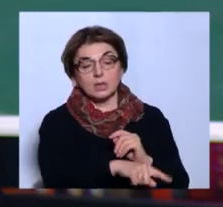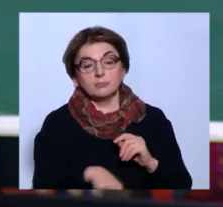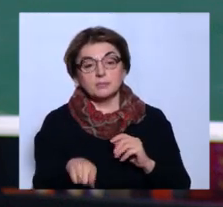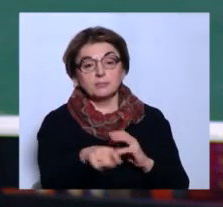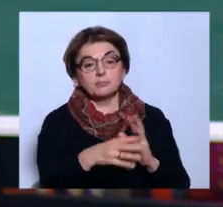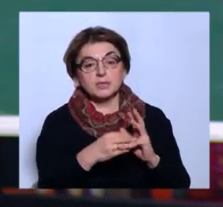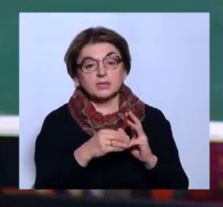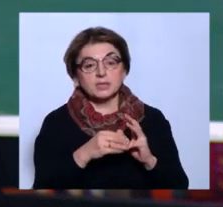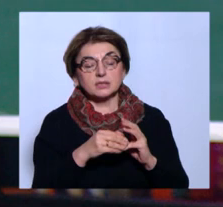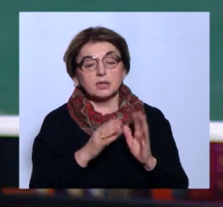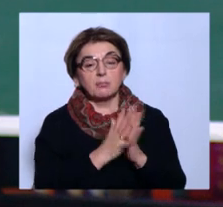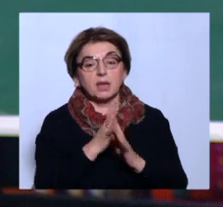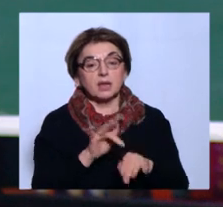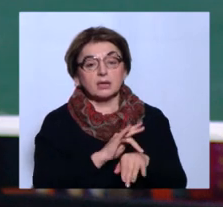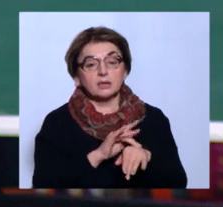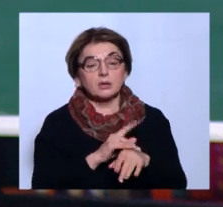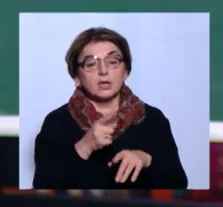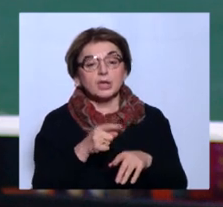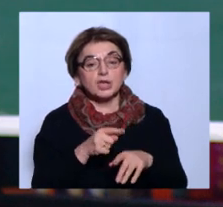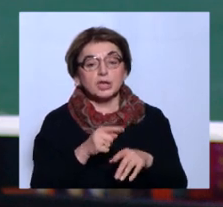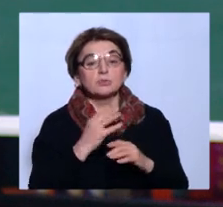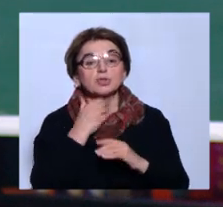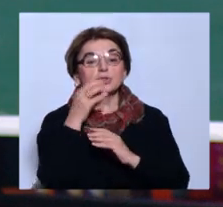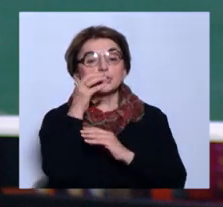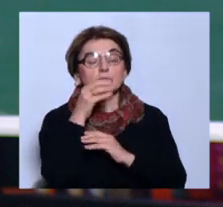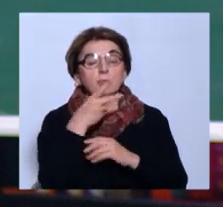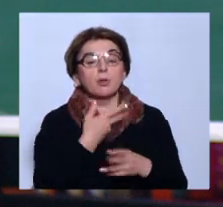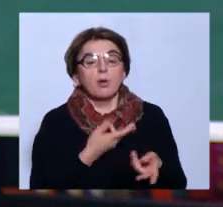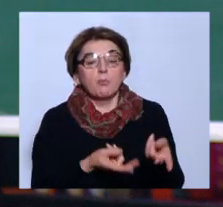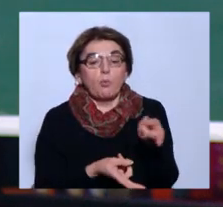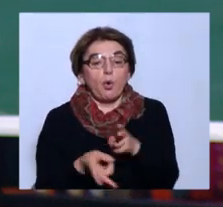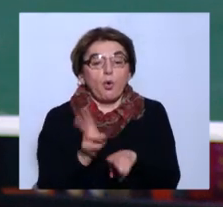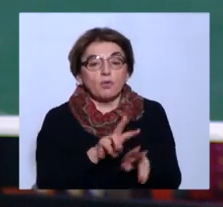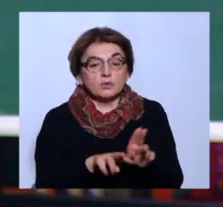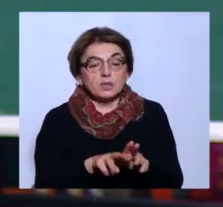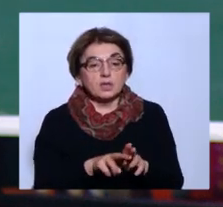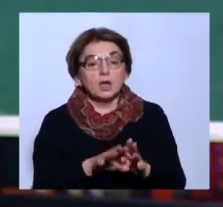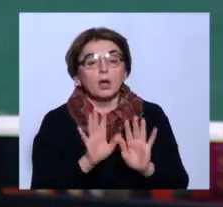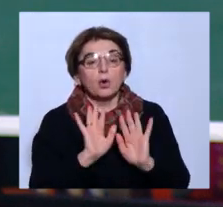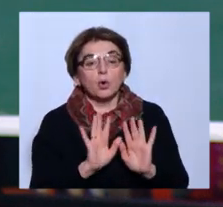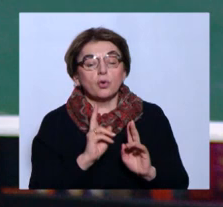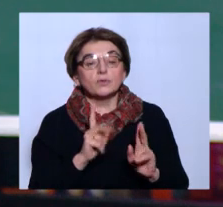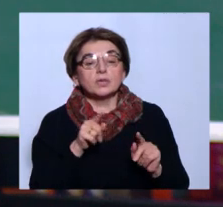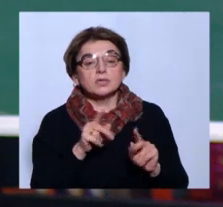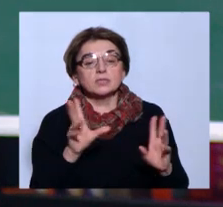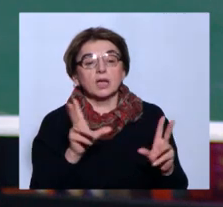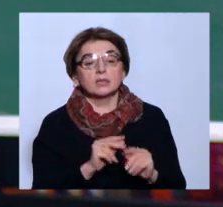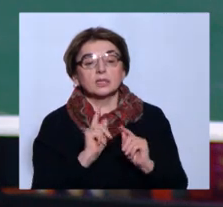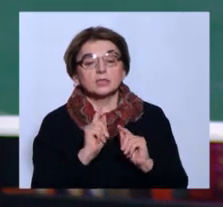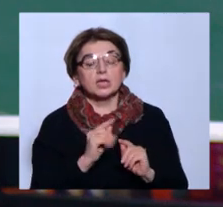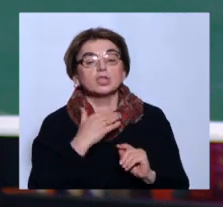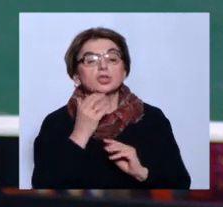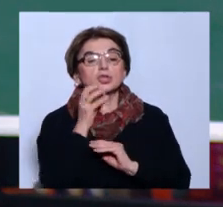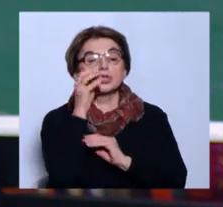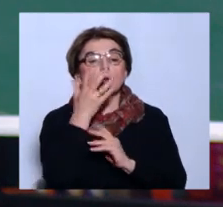გათავდა იმ ჟირაფებს, რომლებსაც მოკლე კისერი ჰქონდათ, ისინი დაიხოცნენ, განადგურდნენ, ხოლო გადარჩნენ მხოლოდ ის